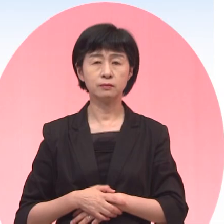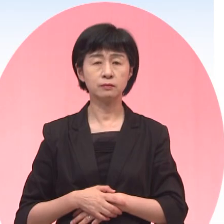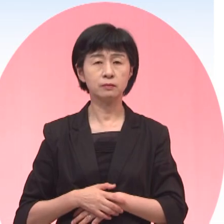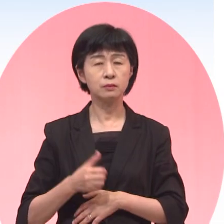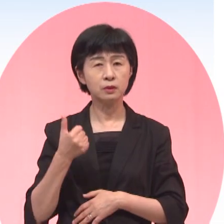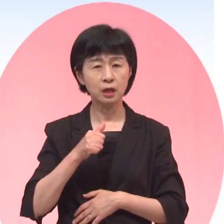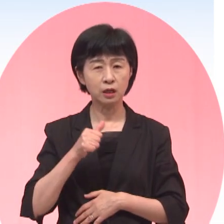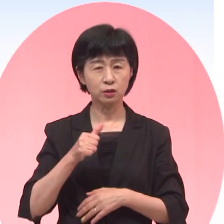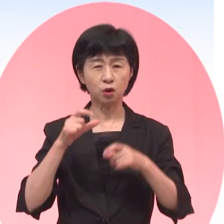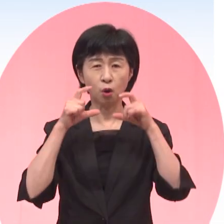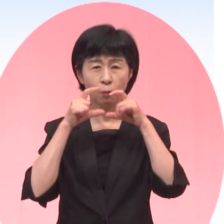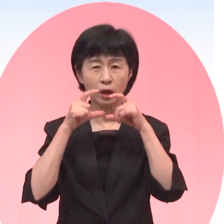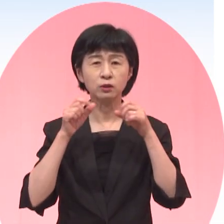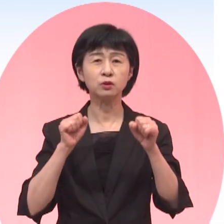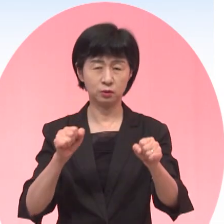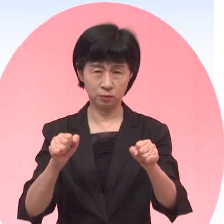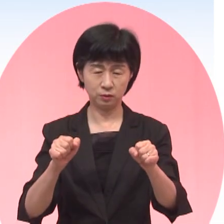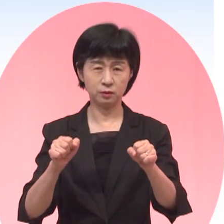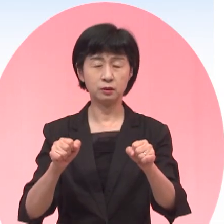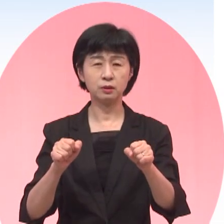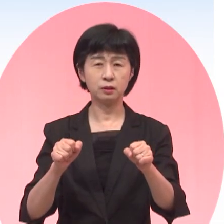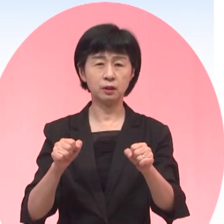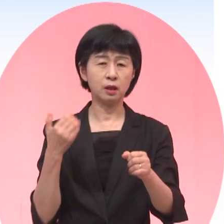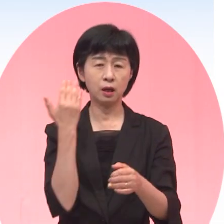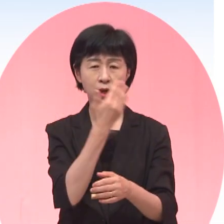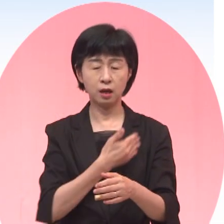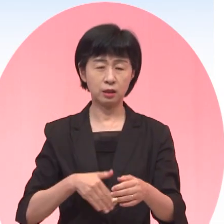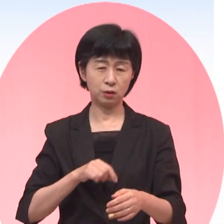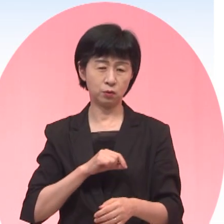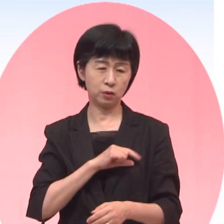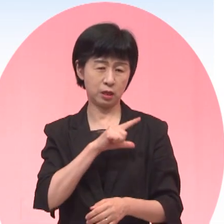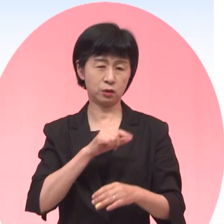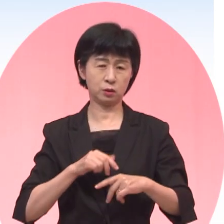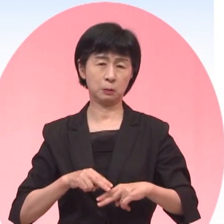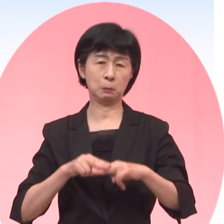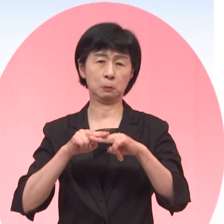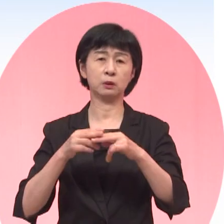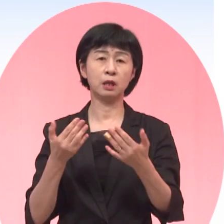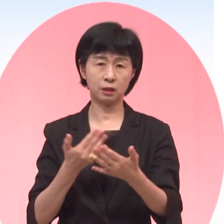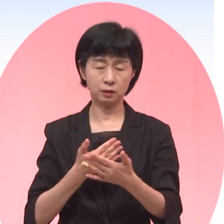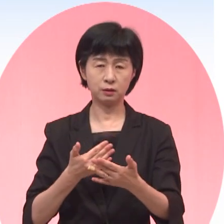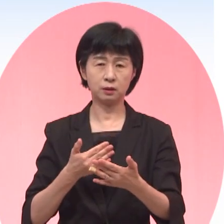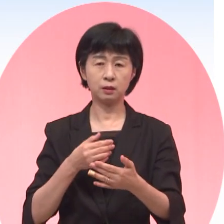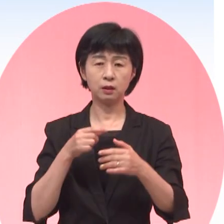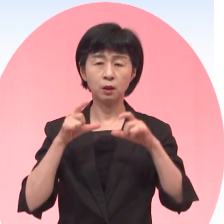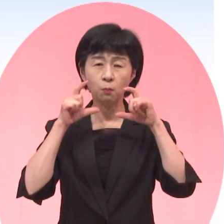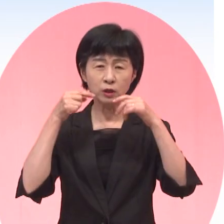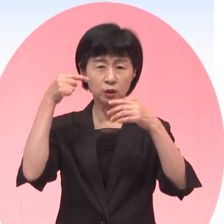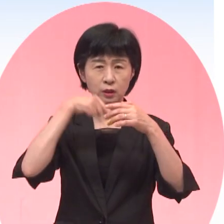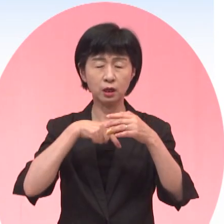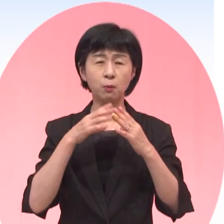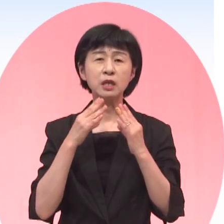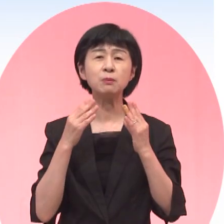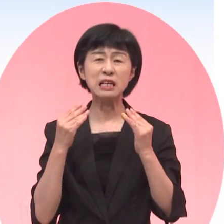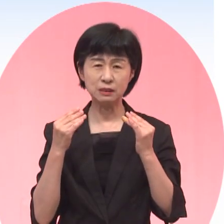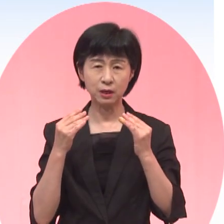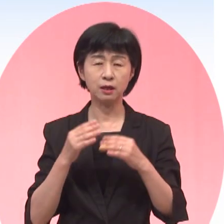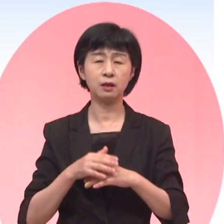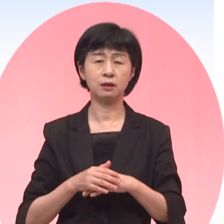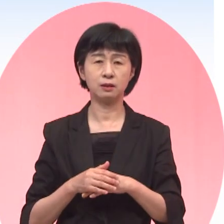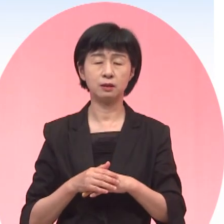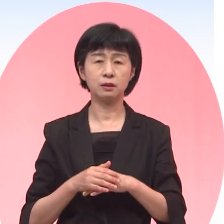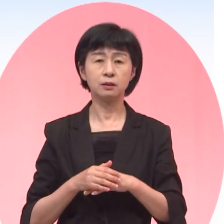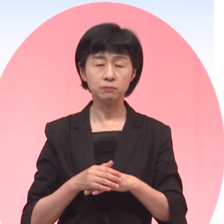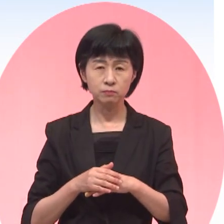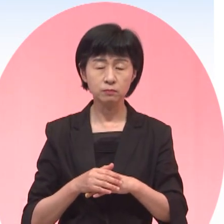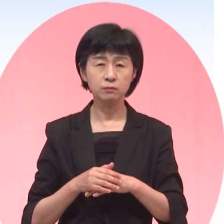夏場にマスクを着用することで、体内に熱がこもりやすくなり、マスク内の湿度が上がります。